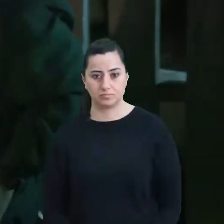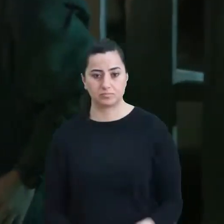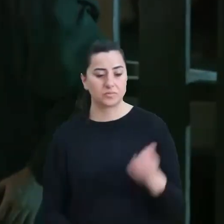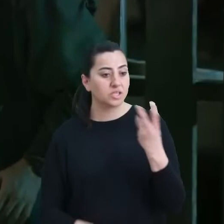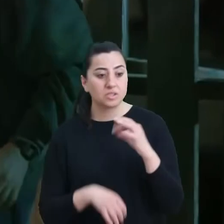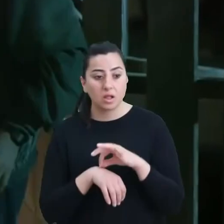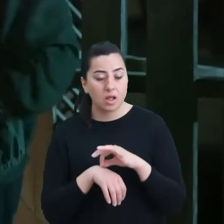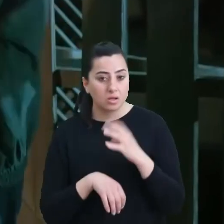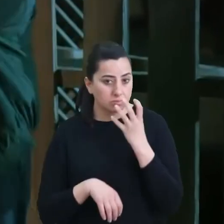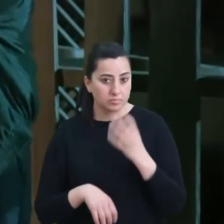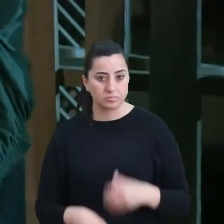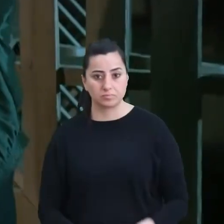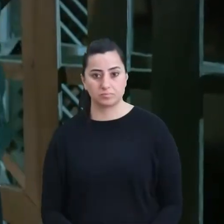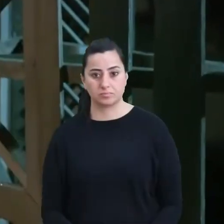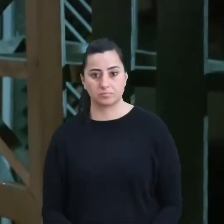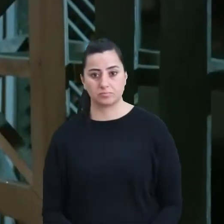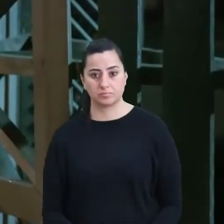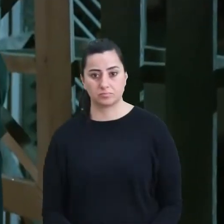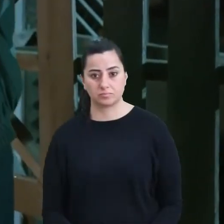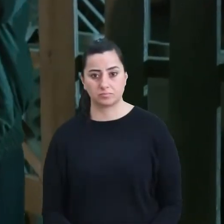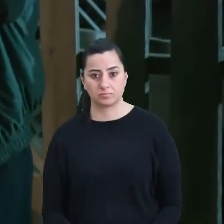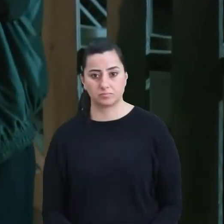Kaç dakikamız kaldı gülüm?